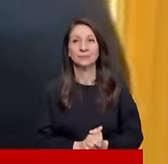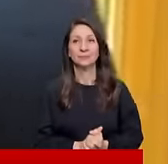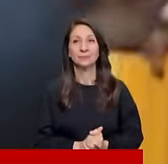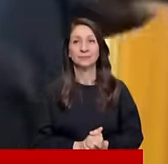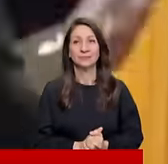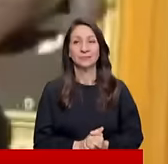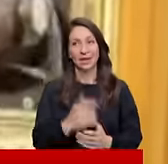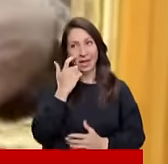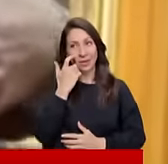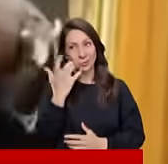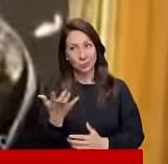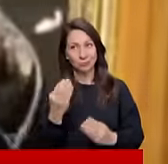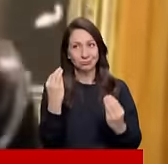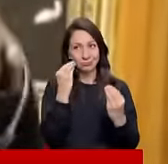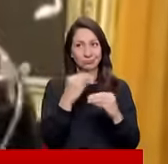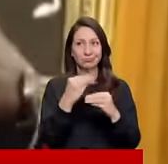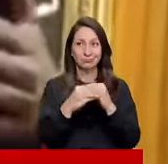bismillah. Hayırlı olsun. Tamam.